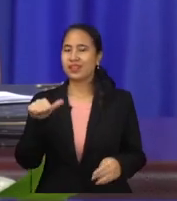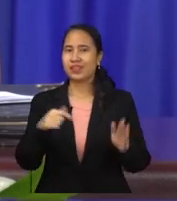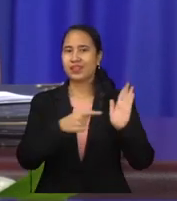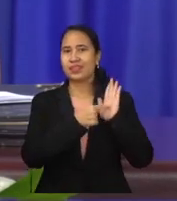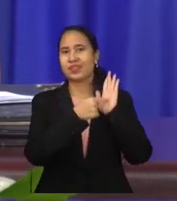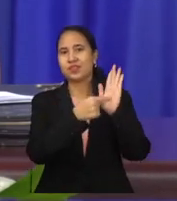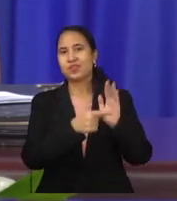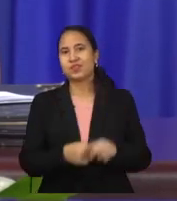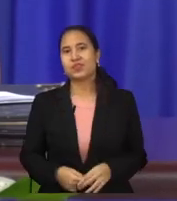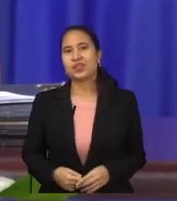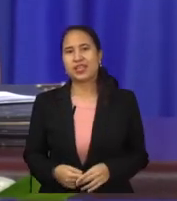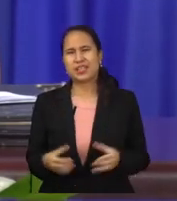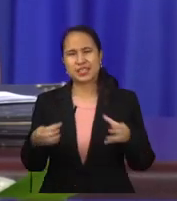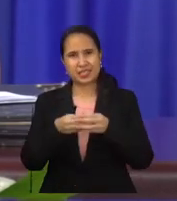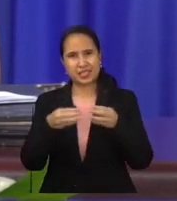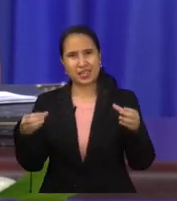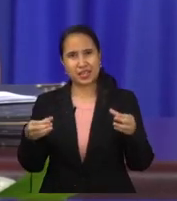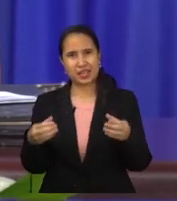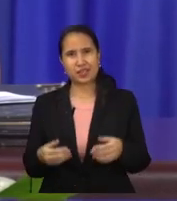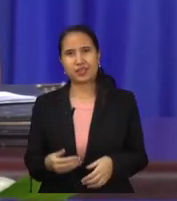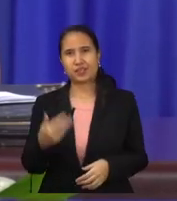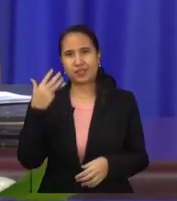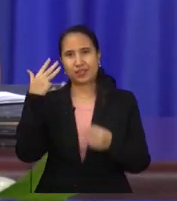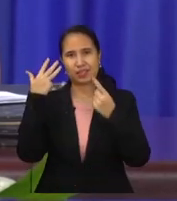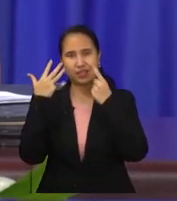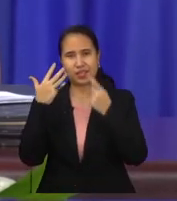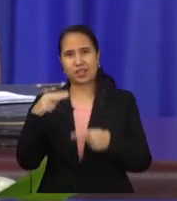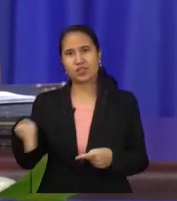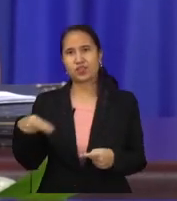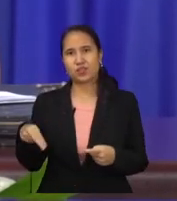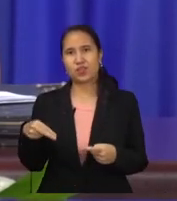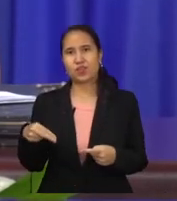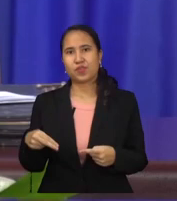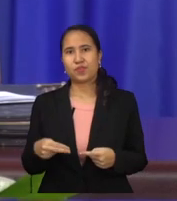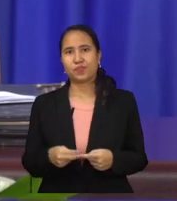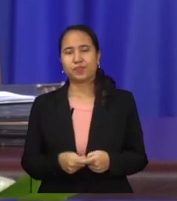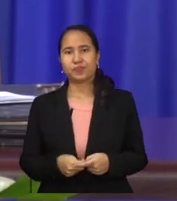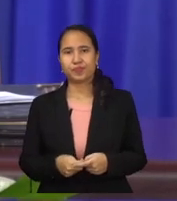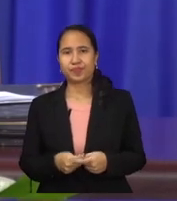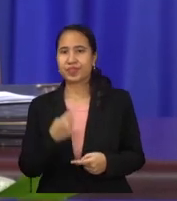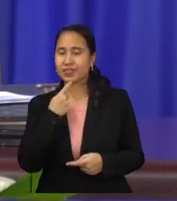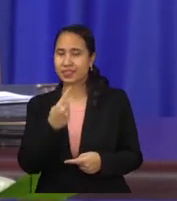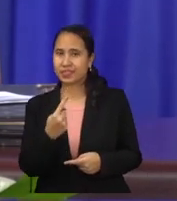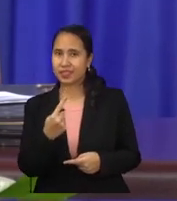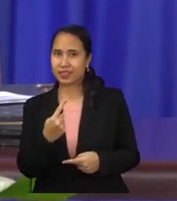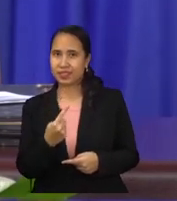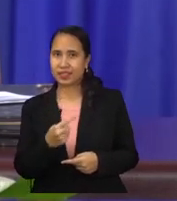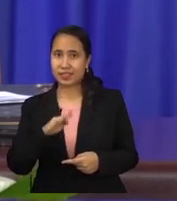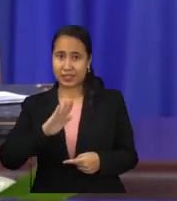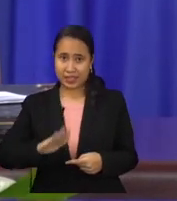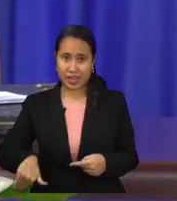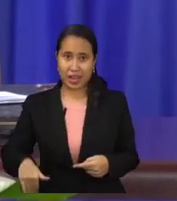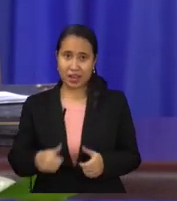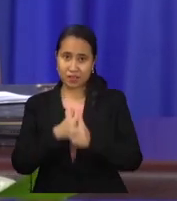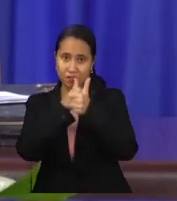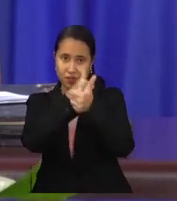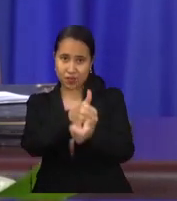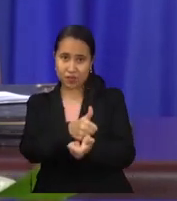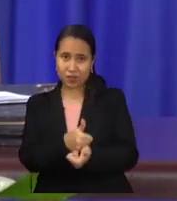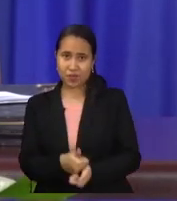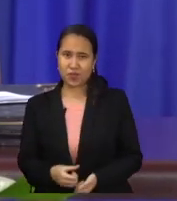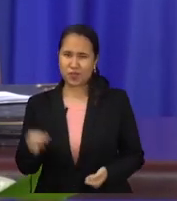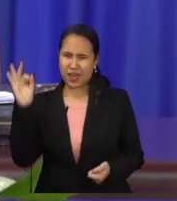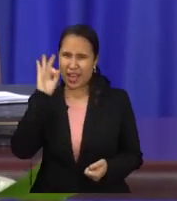versus Chili van 19 november 1999 aangegeven dat het nalaten van de vervolging van